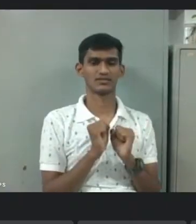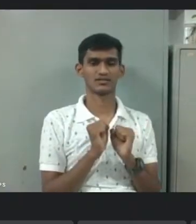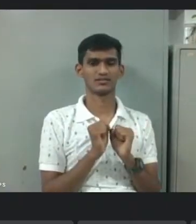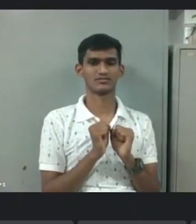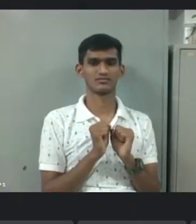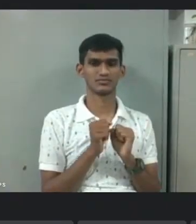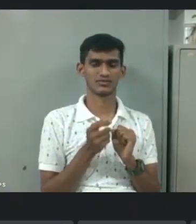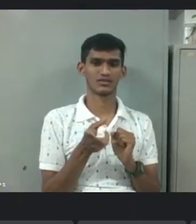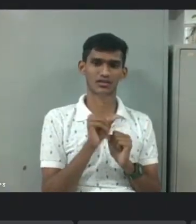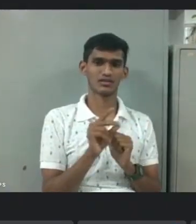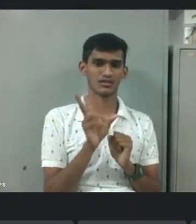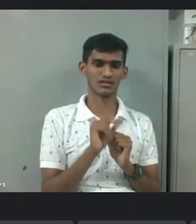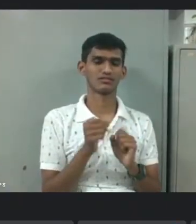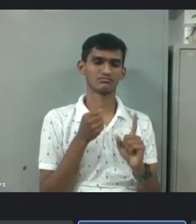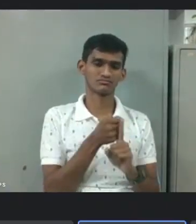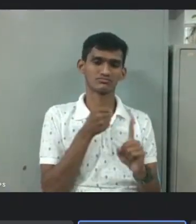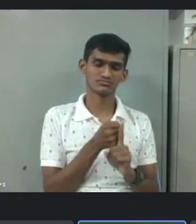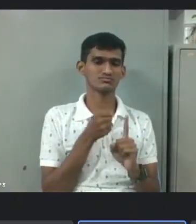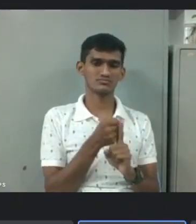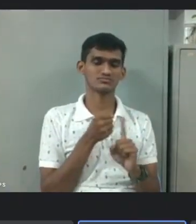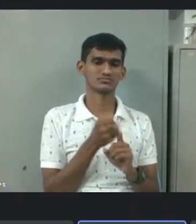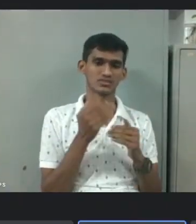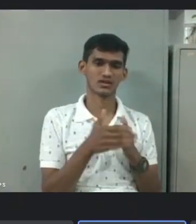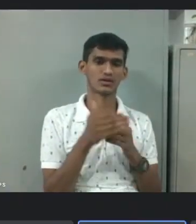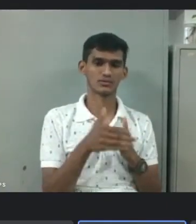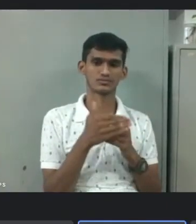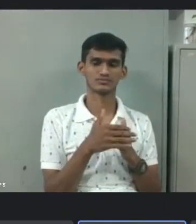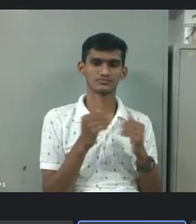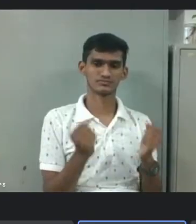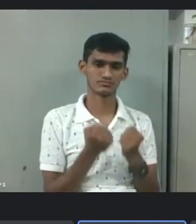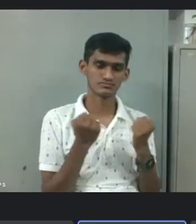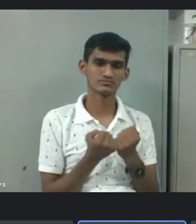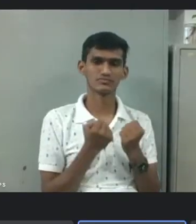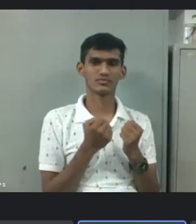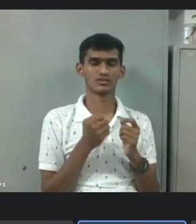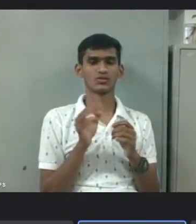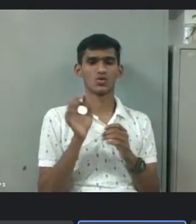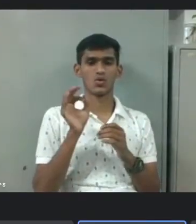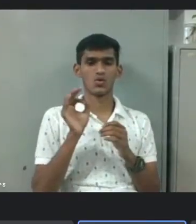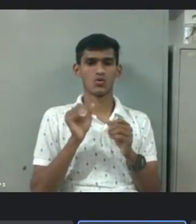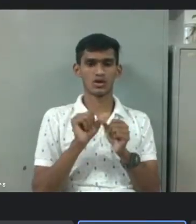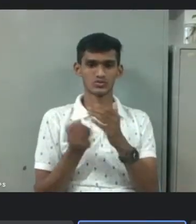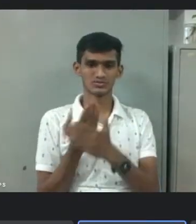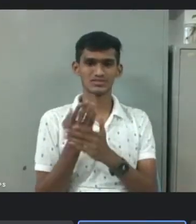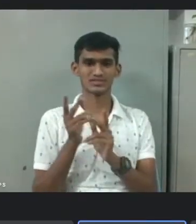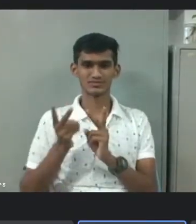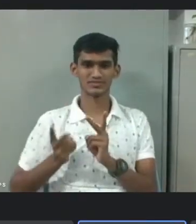വീണ്ടും വീണ്ടും ശ്രമിച്ചുകൊണ്ടേയിരിക്കൂ. അല്ല അതെ സംഘടനകള് വഴി തന്നെ അങ്ങനെ